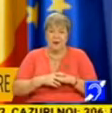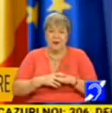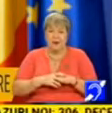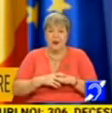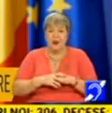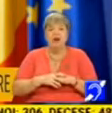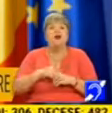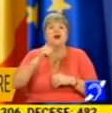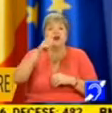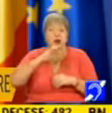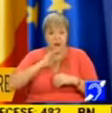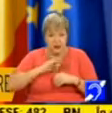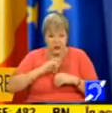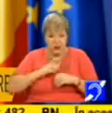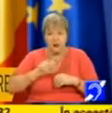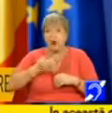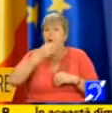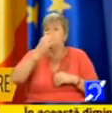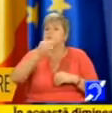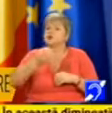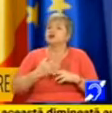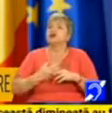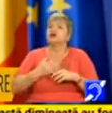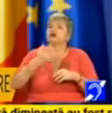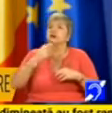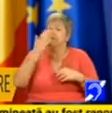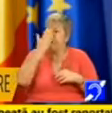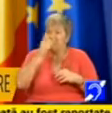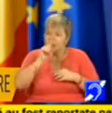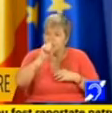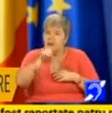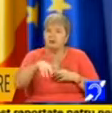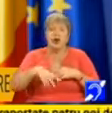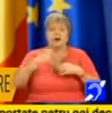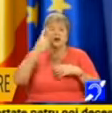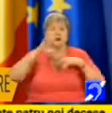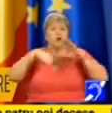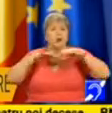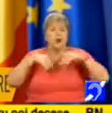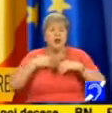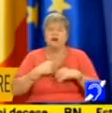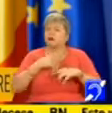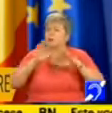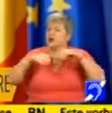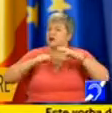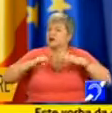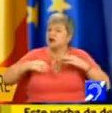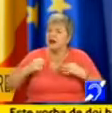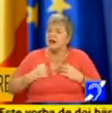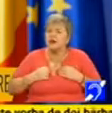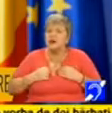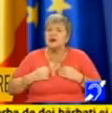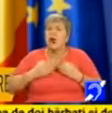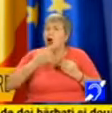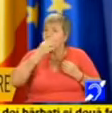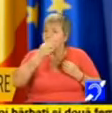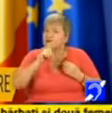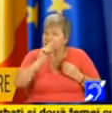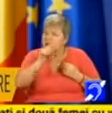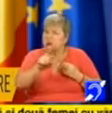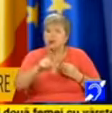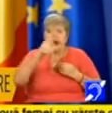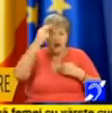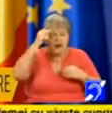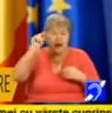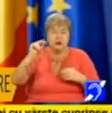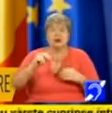Voi face eu declarații, va face premierul declarații, va face ministrul sănătății declarații, va face ministrul de